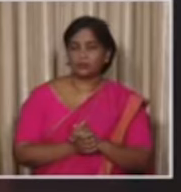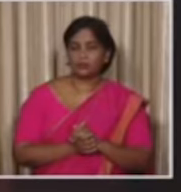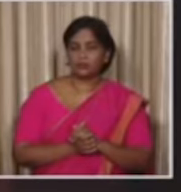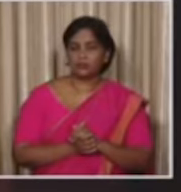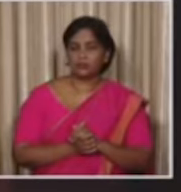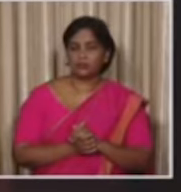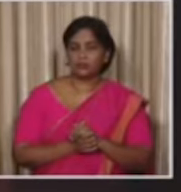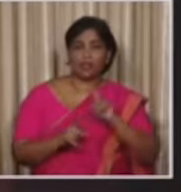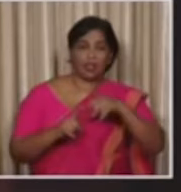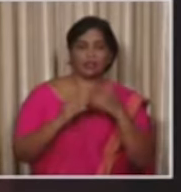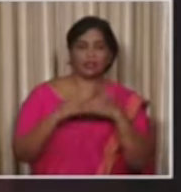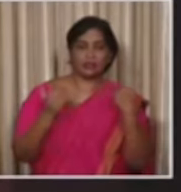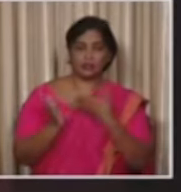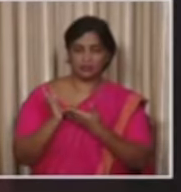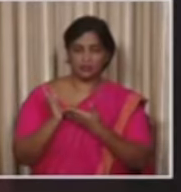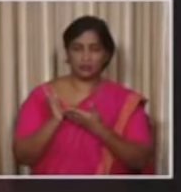මෙන්න අනික් පුවත්පත්.